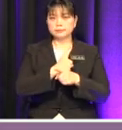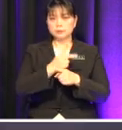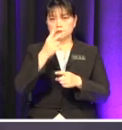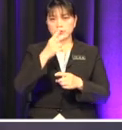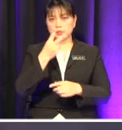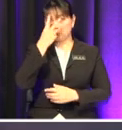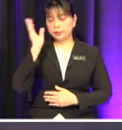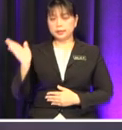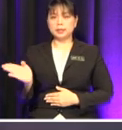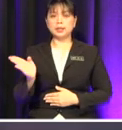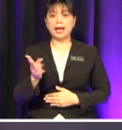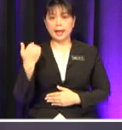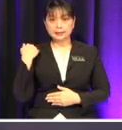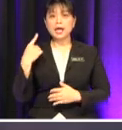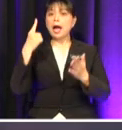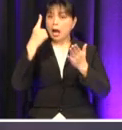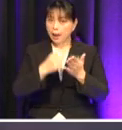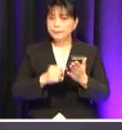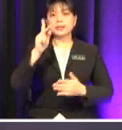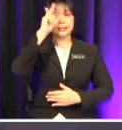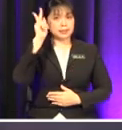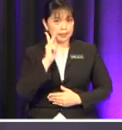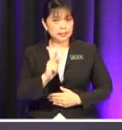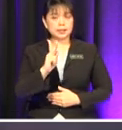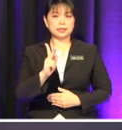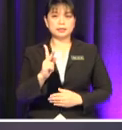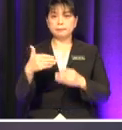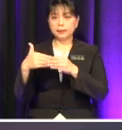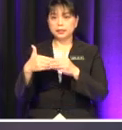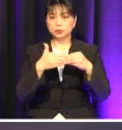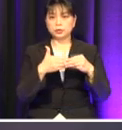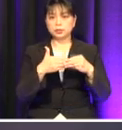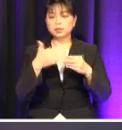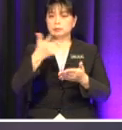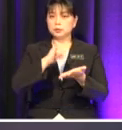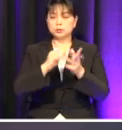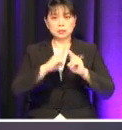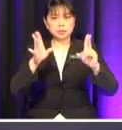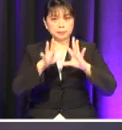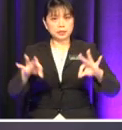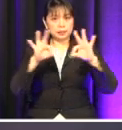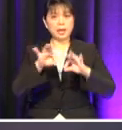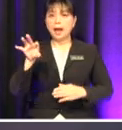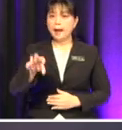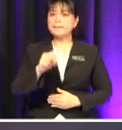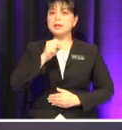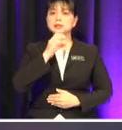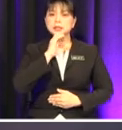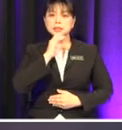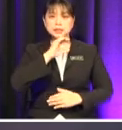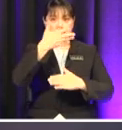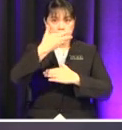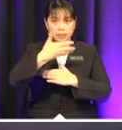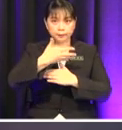apakah panduan Oke kemudian yang ini paling penting pengambilan cecai selepas ini